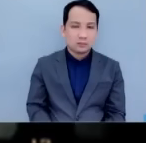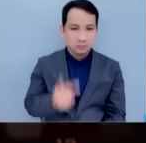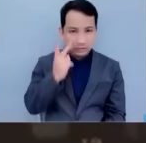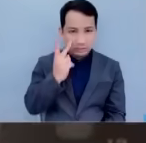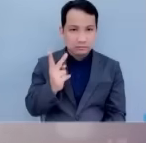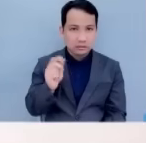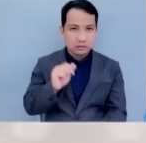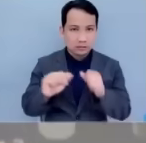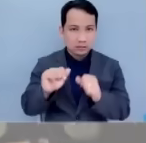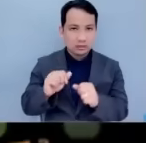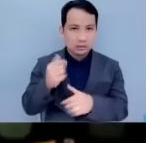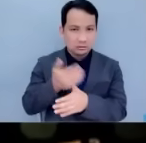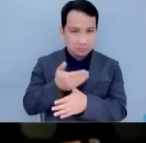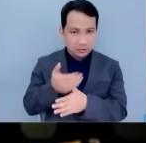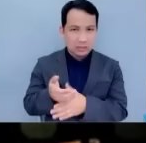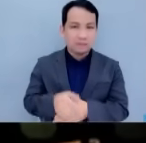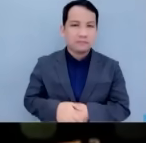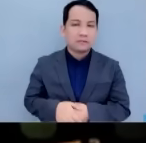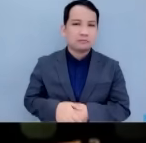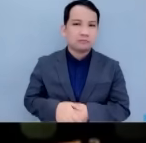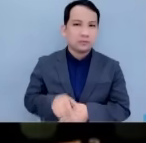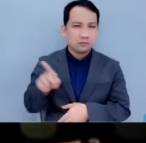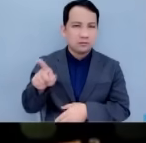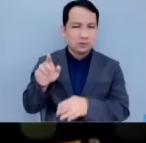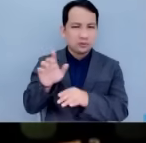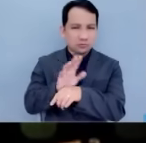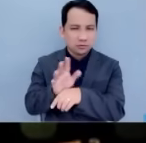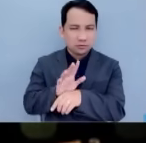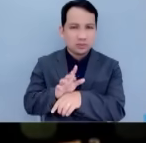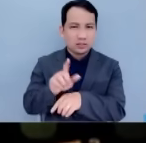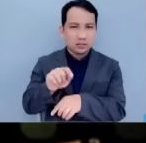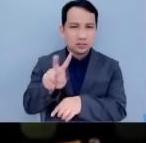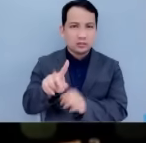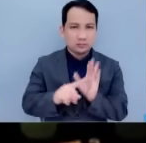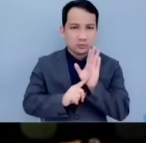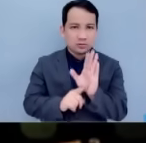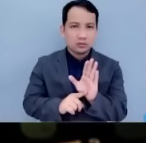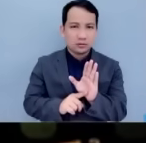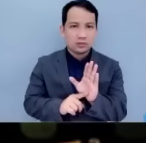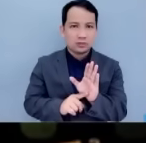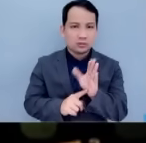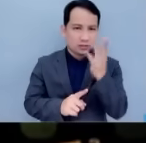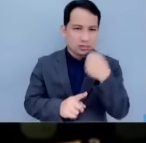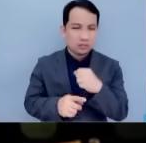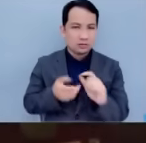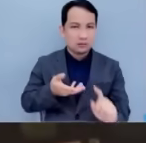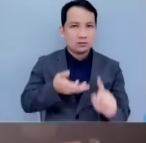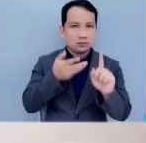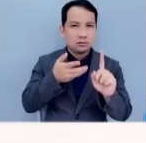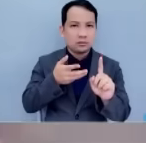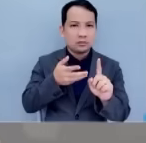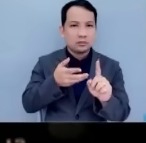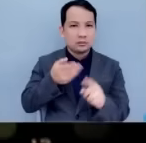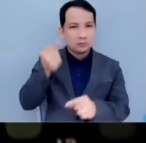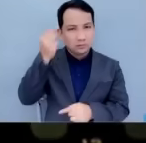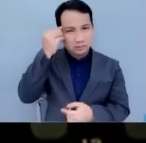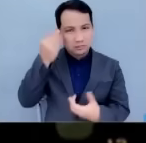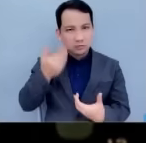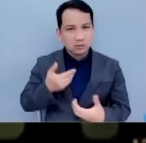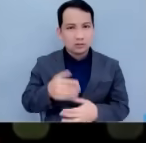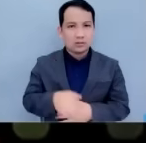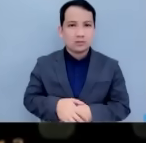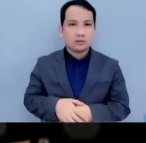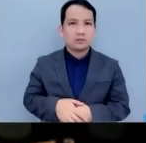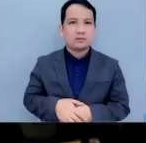pahirapan kami kaya naman bawat pelikula at seryeng kanyang ginagawa talagang tumatatak hindi ako